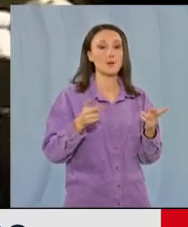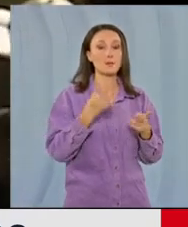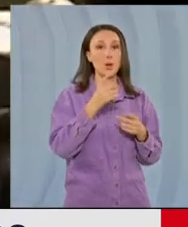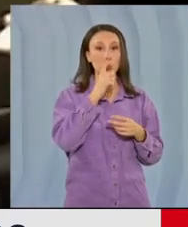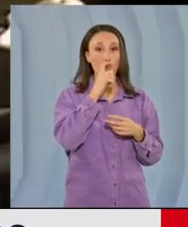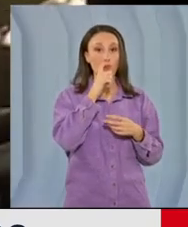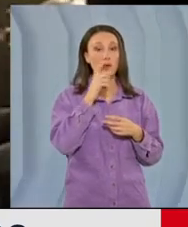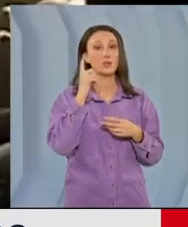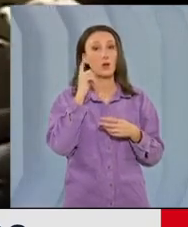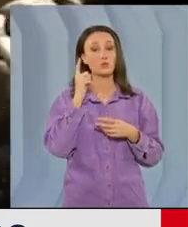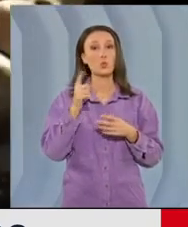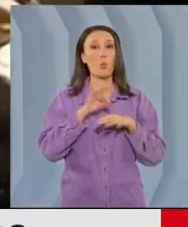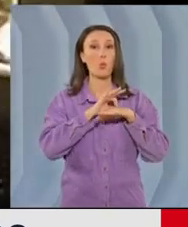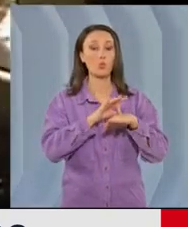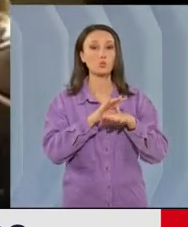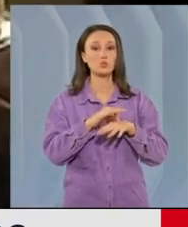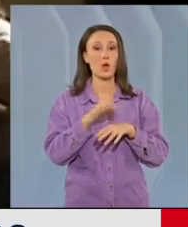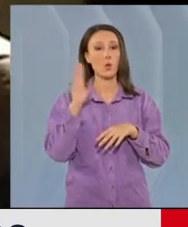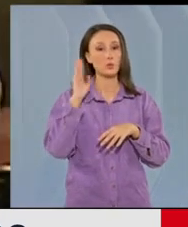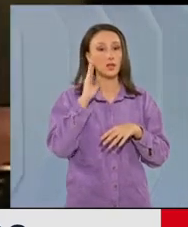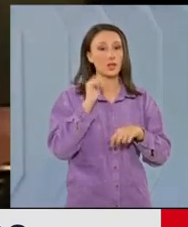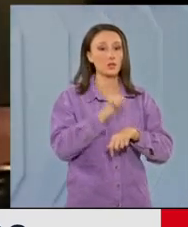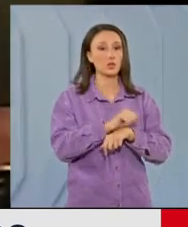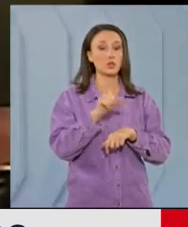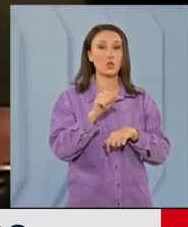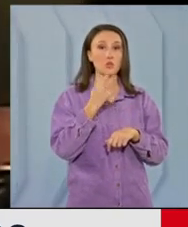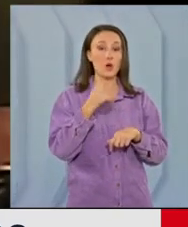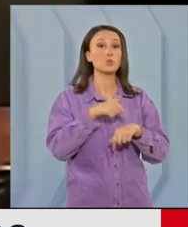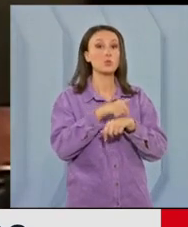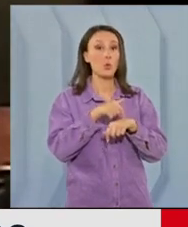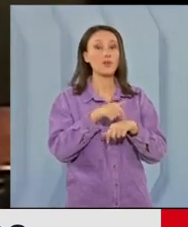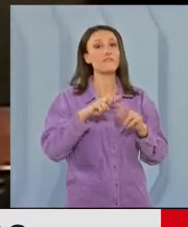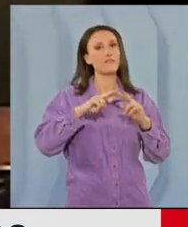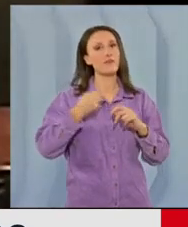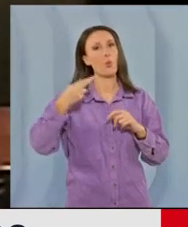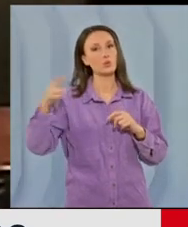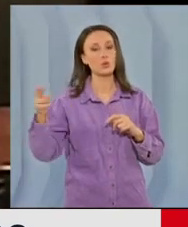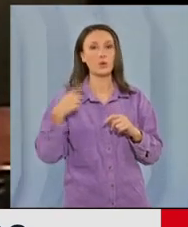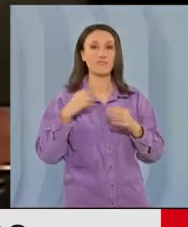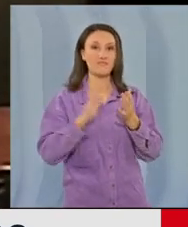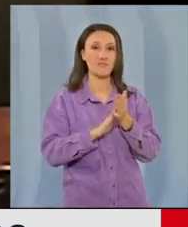4 indivizi, care au fost și conduși la audieri și reținuți pentru 24 de ore. Cercetările continuă